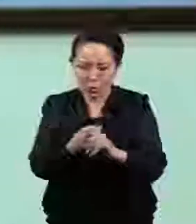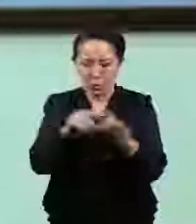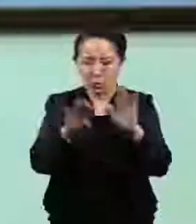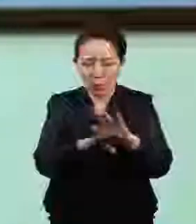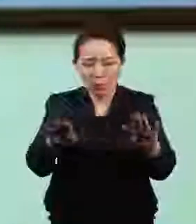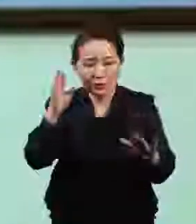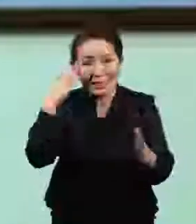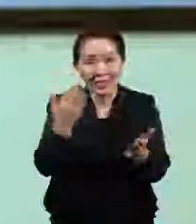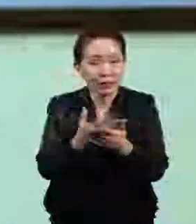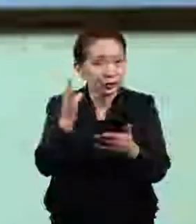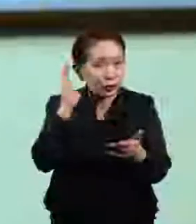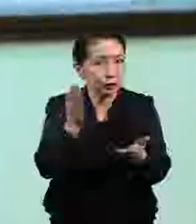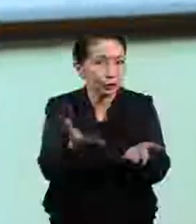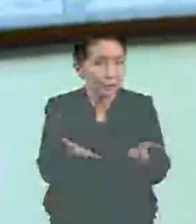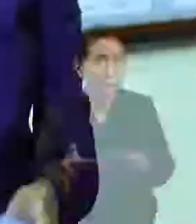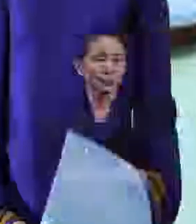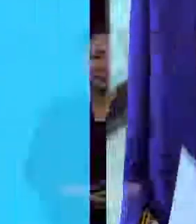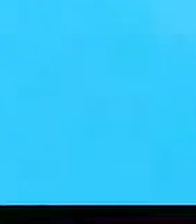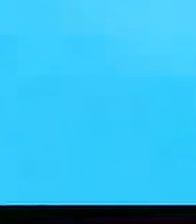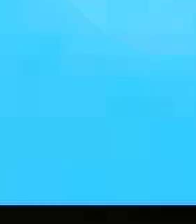хүүхдүүдийн саналыг сонсох юм.